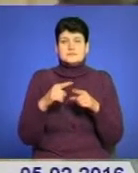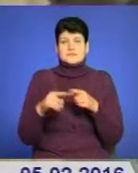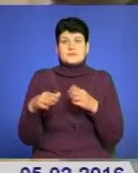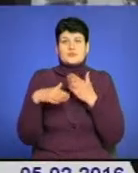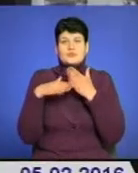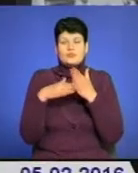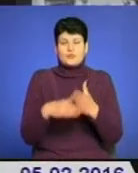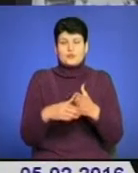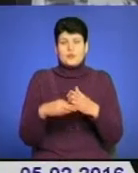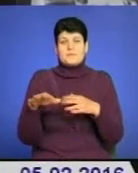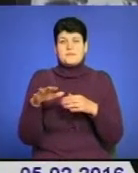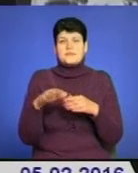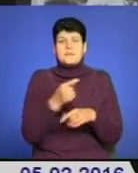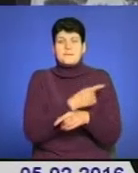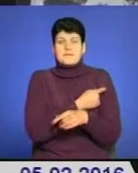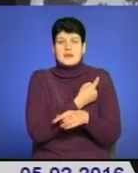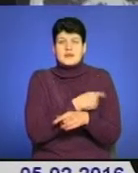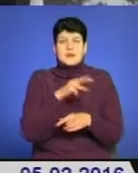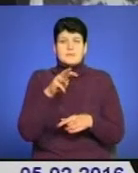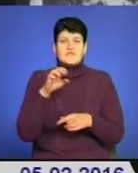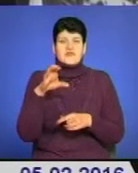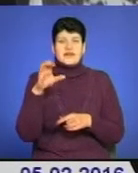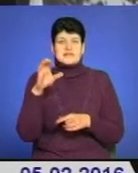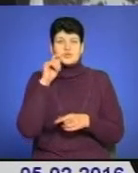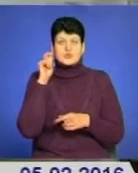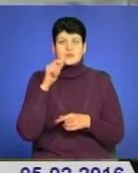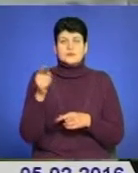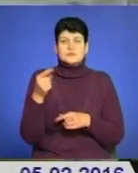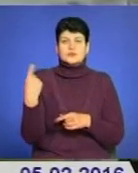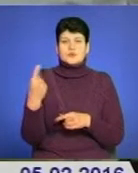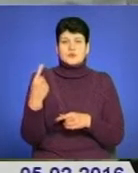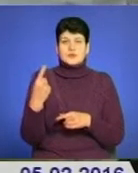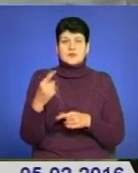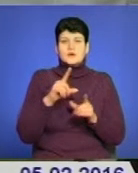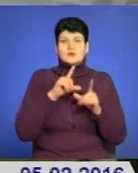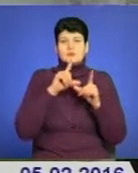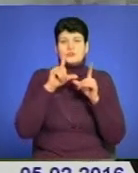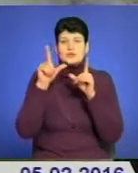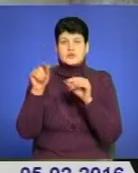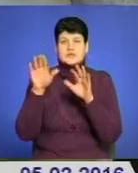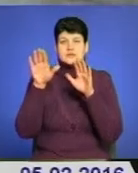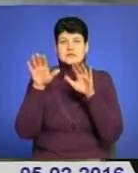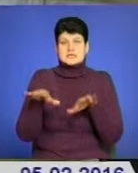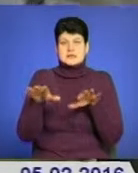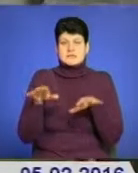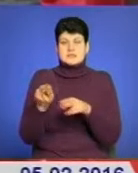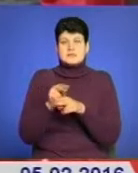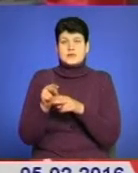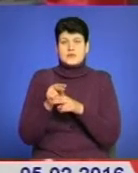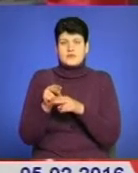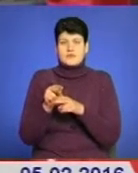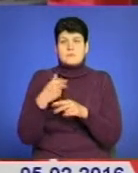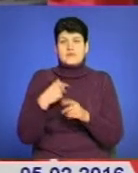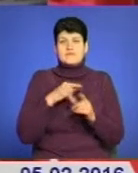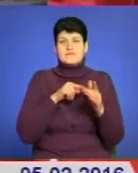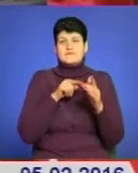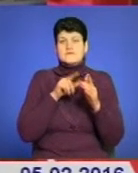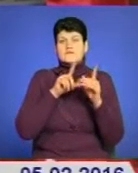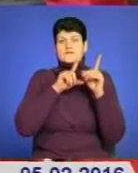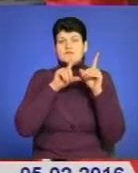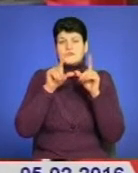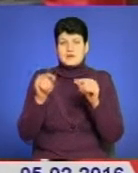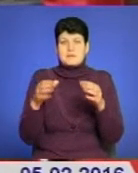медиків територіального медичного об'єднання МВС України у Тернопільській області відбула за місцем лікування Сергія Шлапака. Ми виїхали, ціла